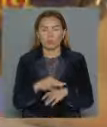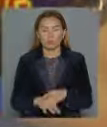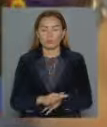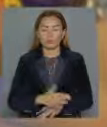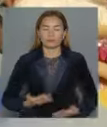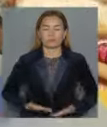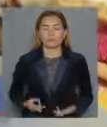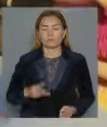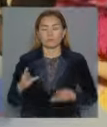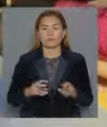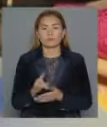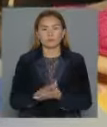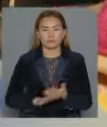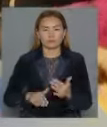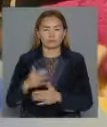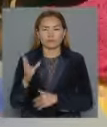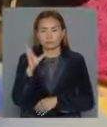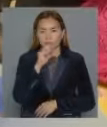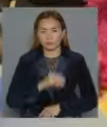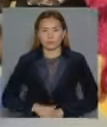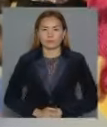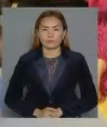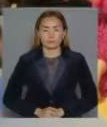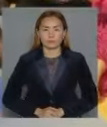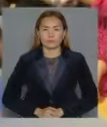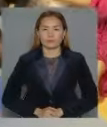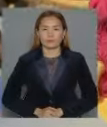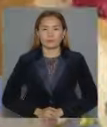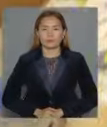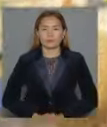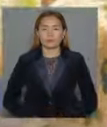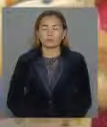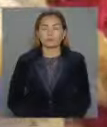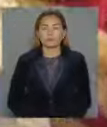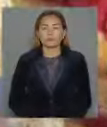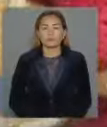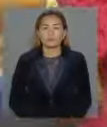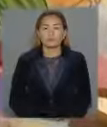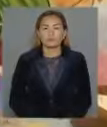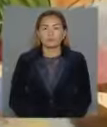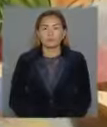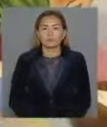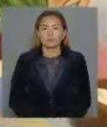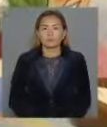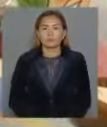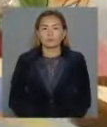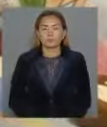на жизненные обстоятельства, остаются материнскими. Нуржол Жақсылық, Жанарғали Асбек, Алихан Таңатов, телеканал «Атырау».